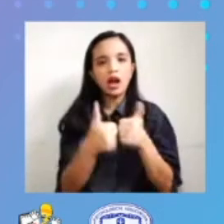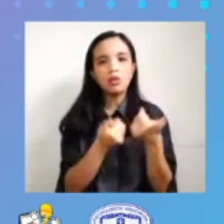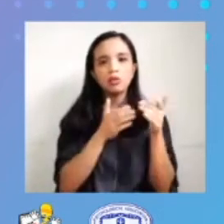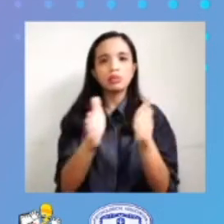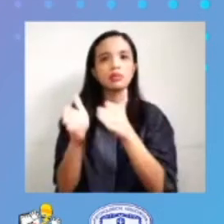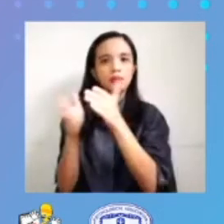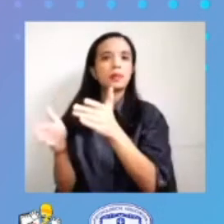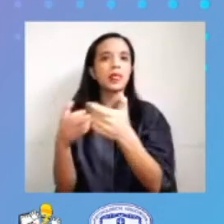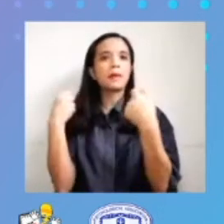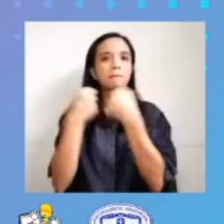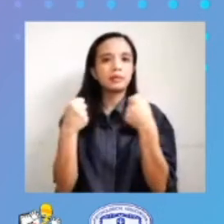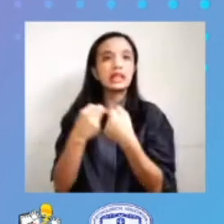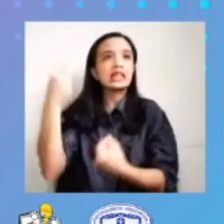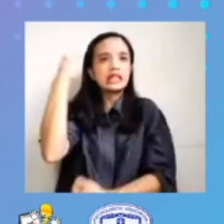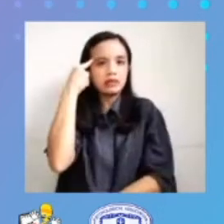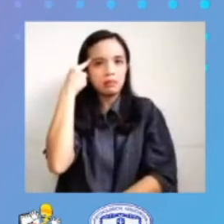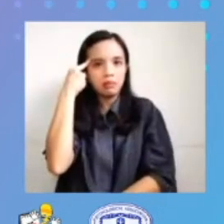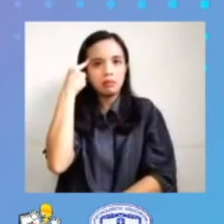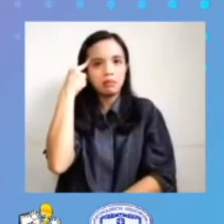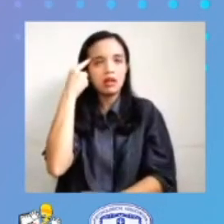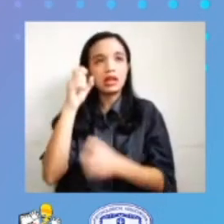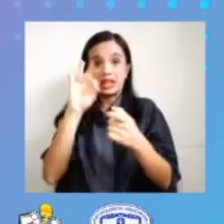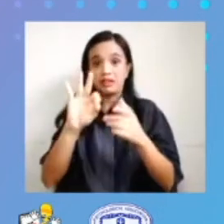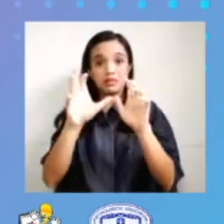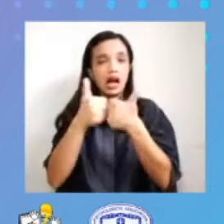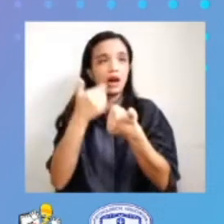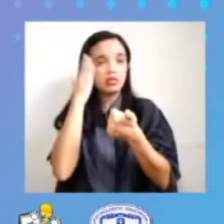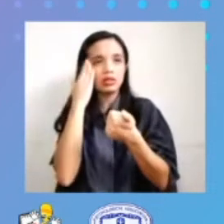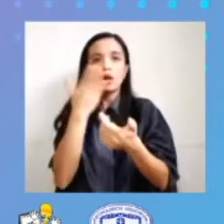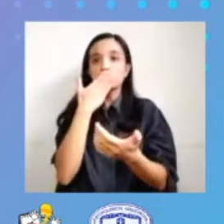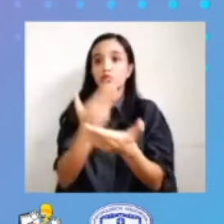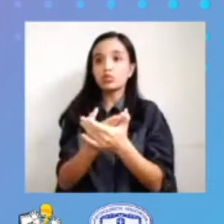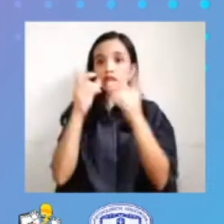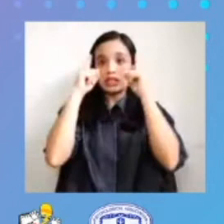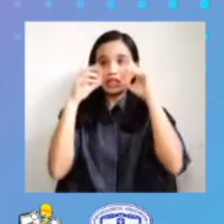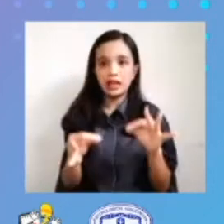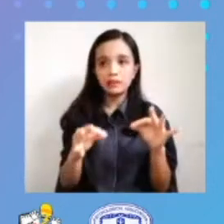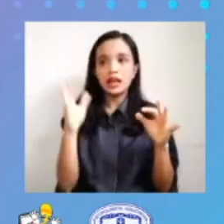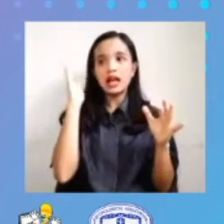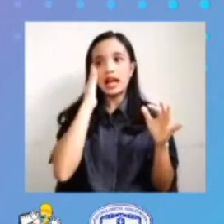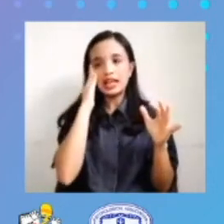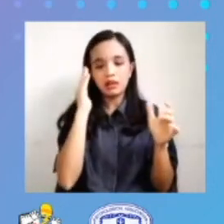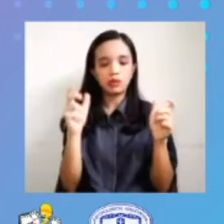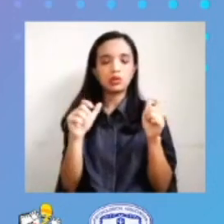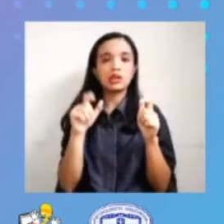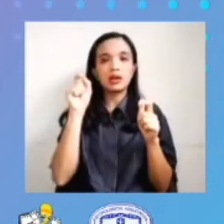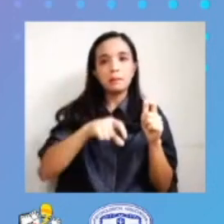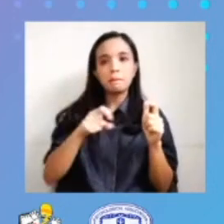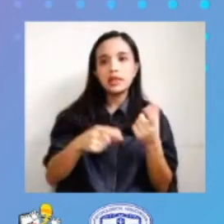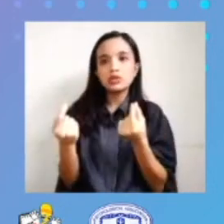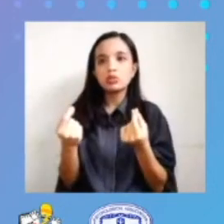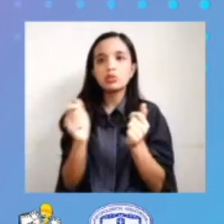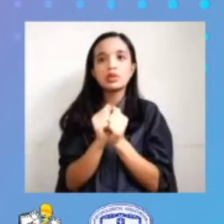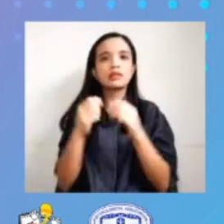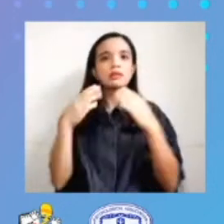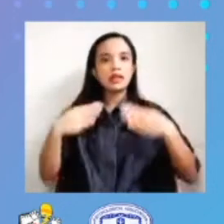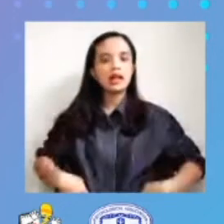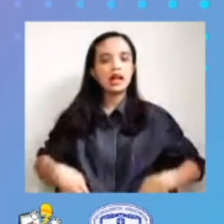ng pandemya, ang dami nakakaranas ng negative emotions because of what they eat. Sasabihin nila, like for example, may mga nakakausap ako for